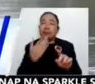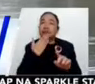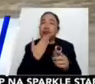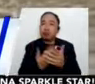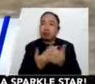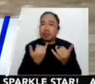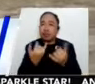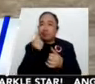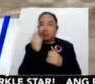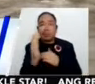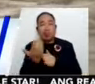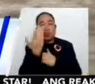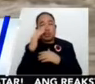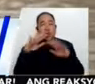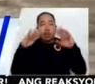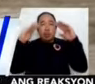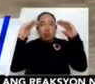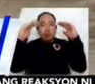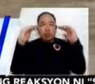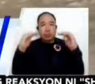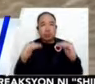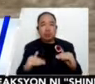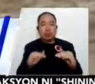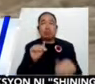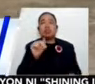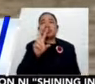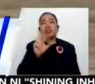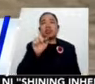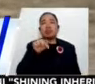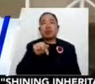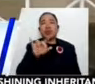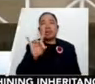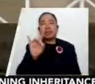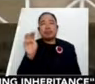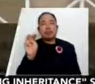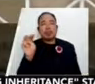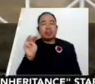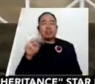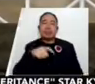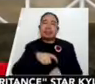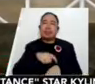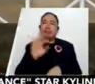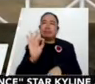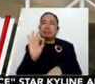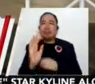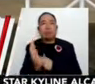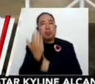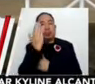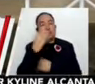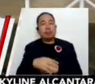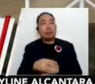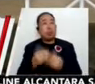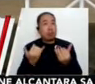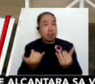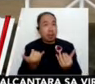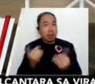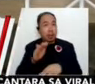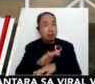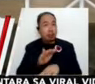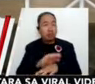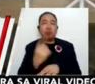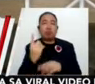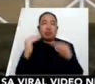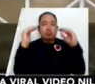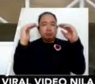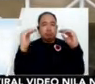bumaba ito sa 13.8 meters pasado alas 9 ng umaga. Ngayong hapon, nasa 13 meters na lamang ang level ng